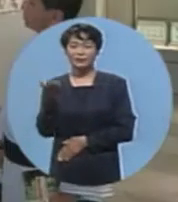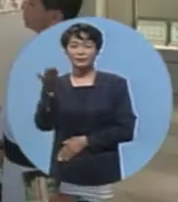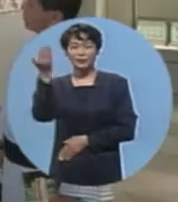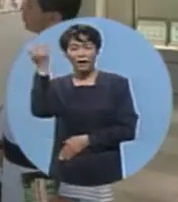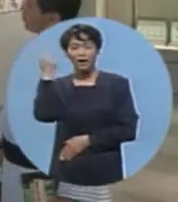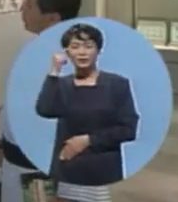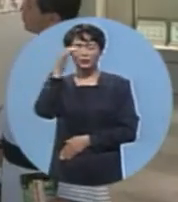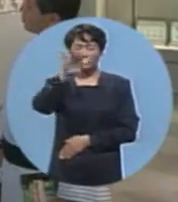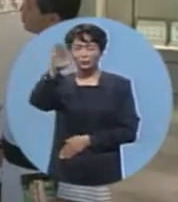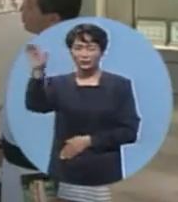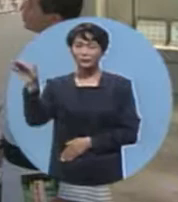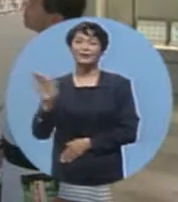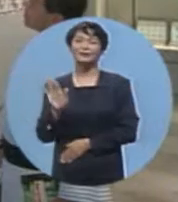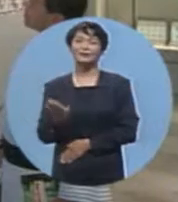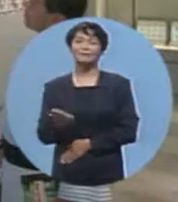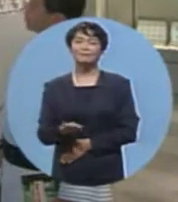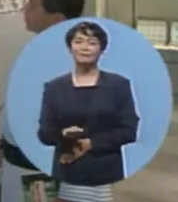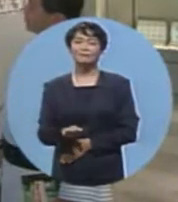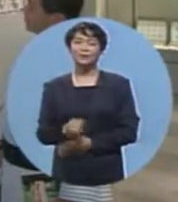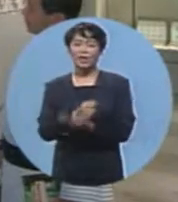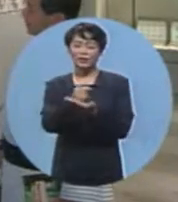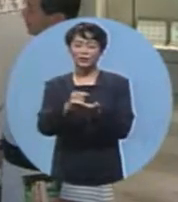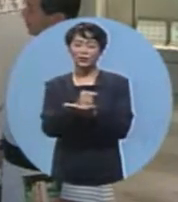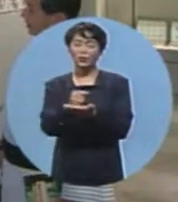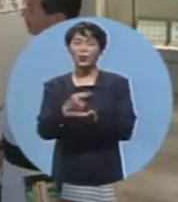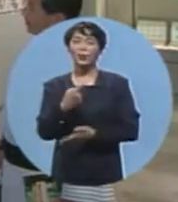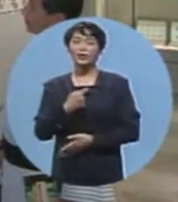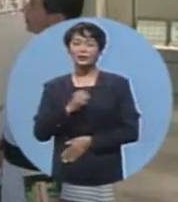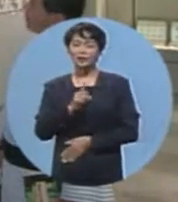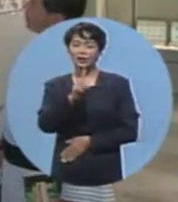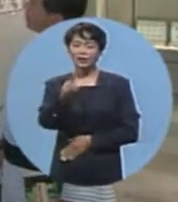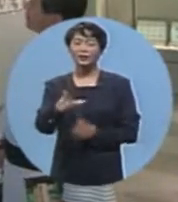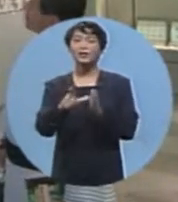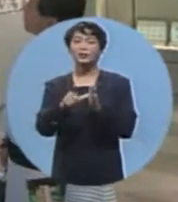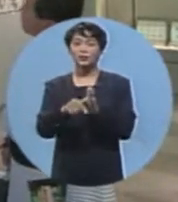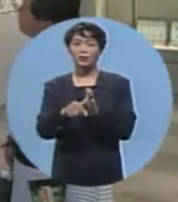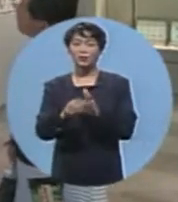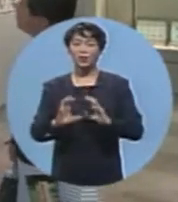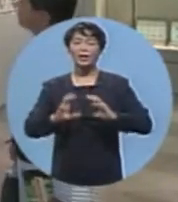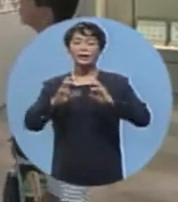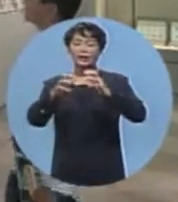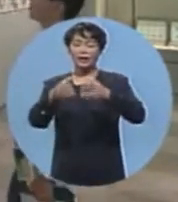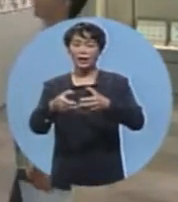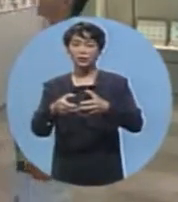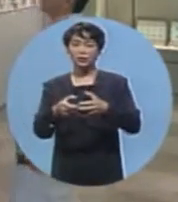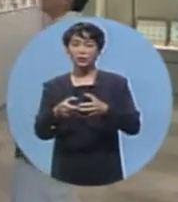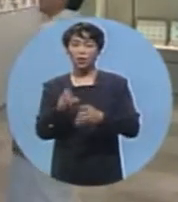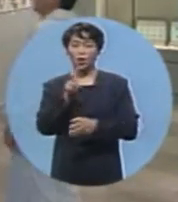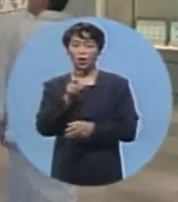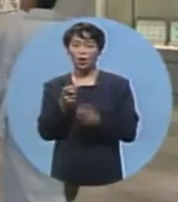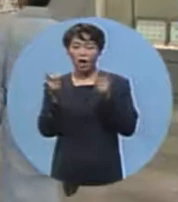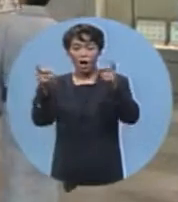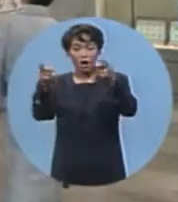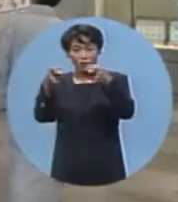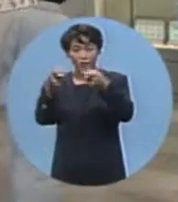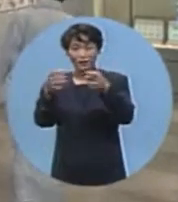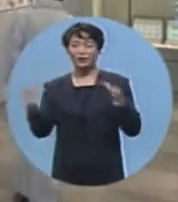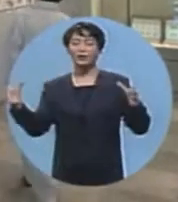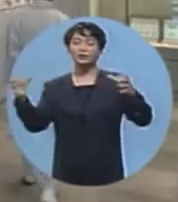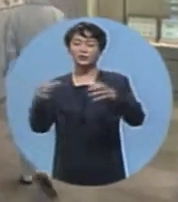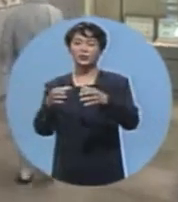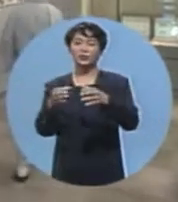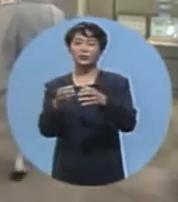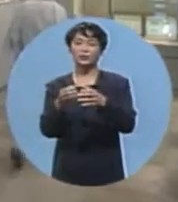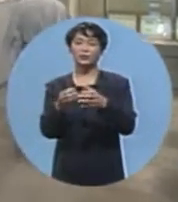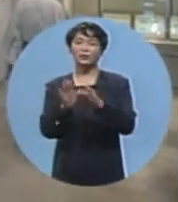ました。ちょうど私が行った時には、この世界中のクワタムシが大集合するという催しが行われ